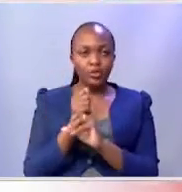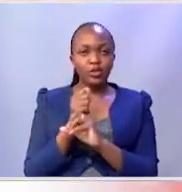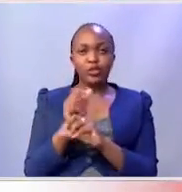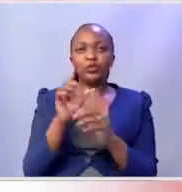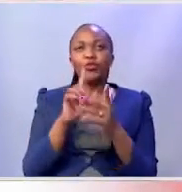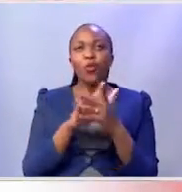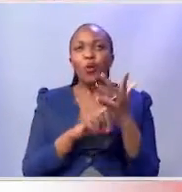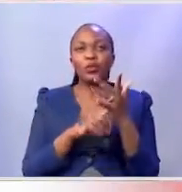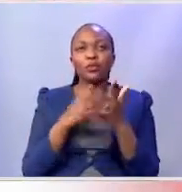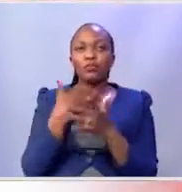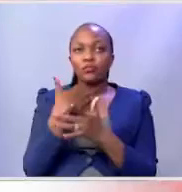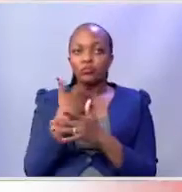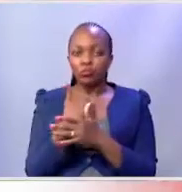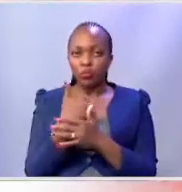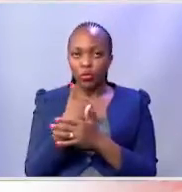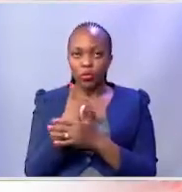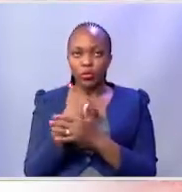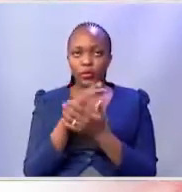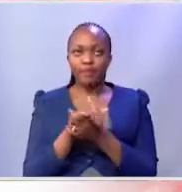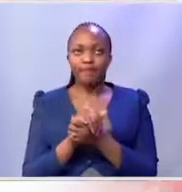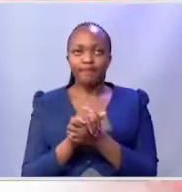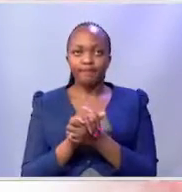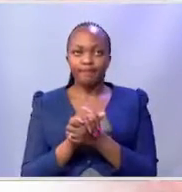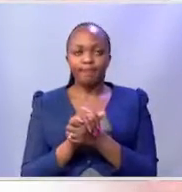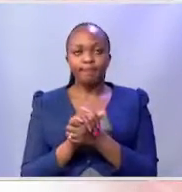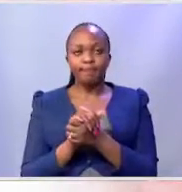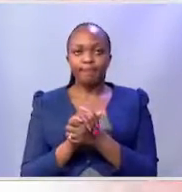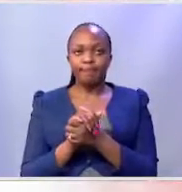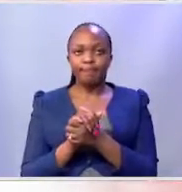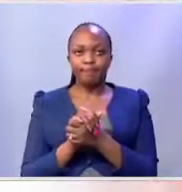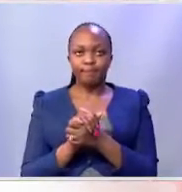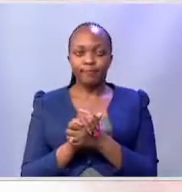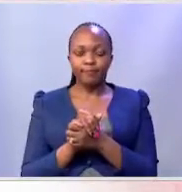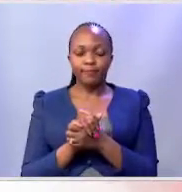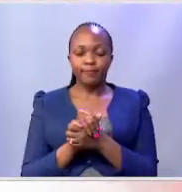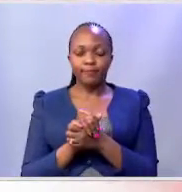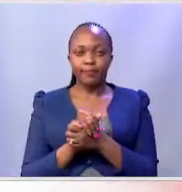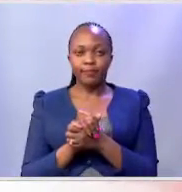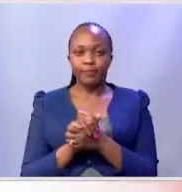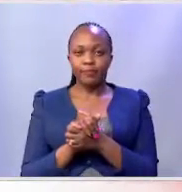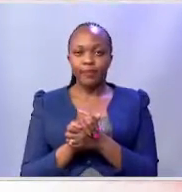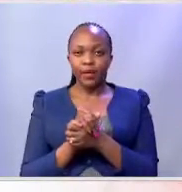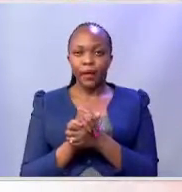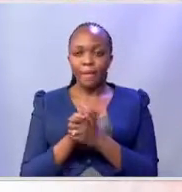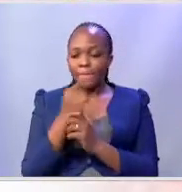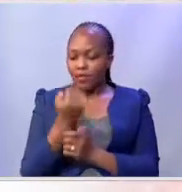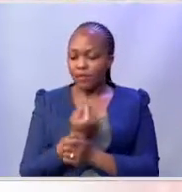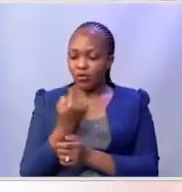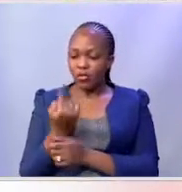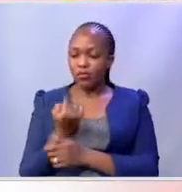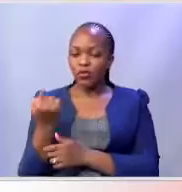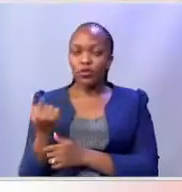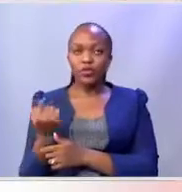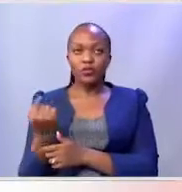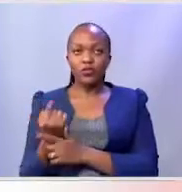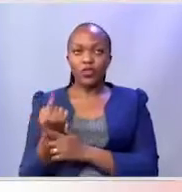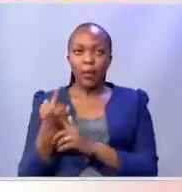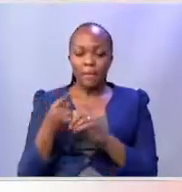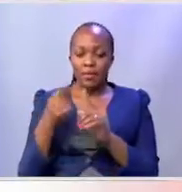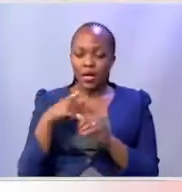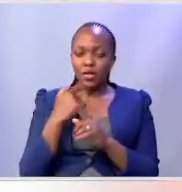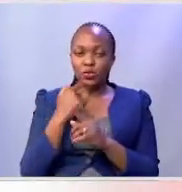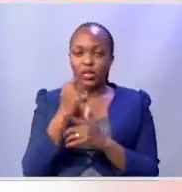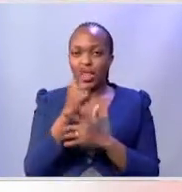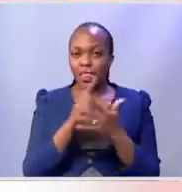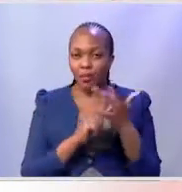personality cult and personality leadership in the political arena in our country. We are